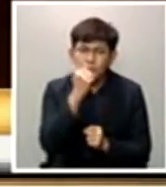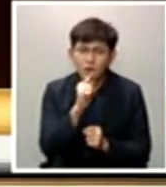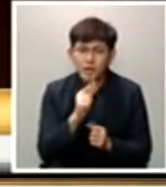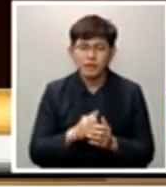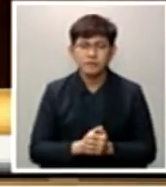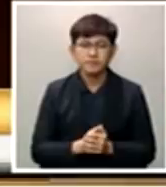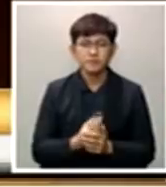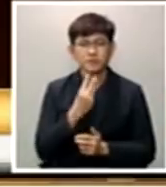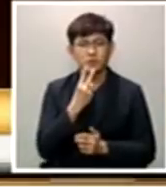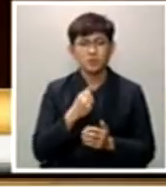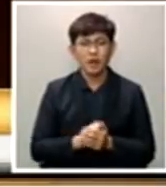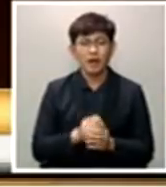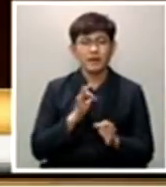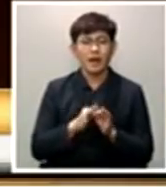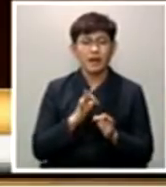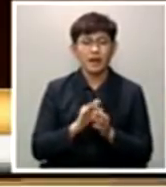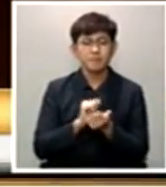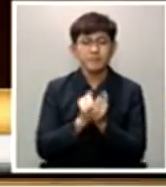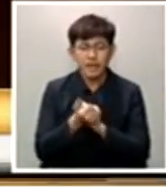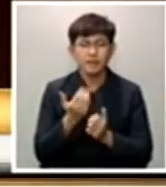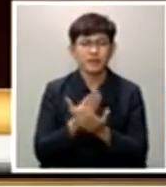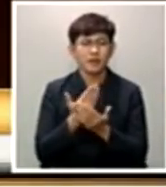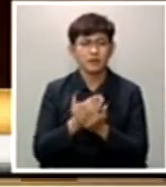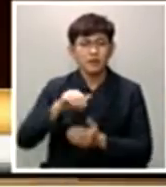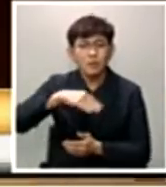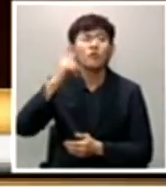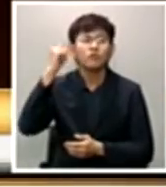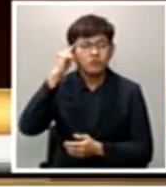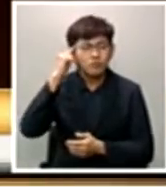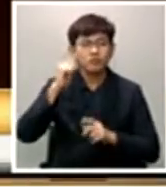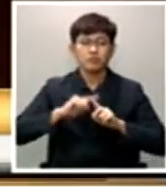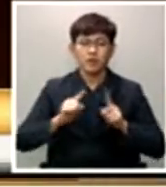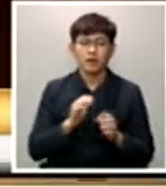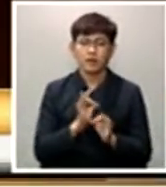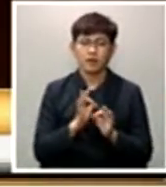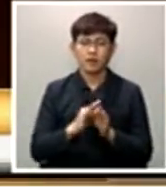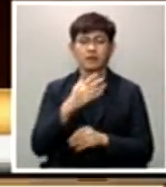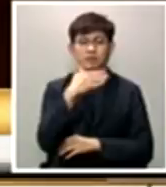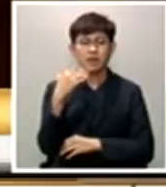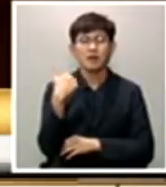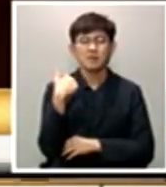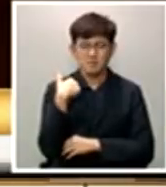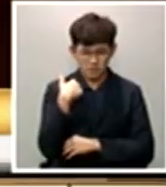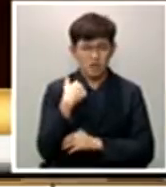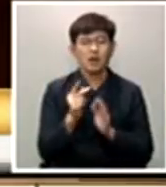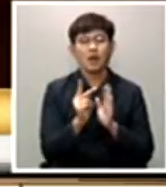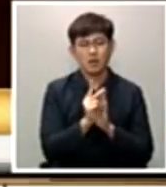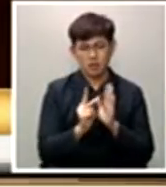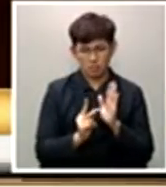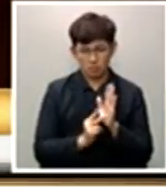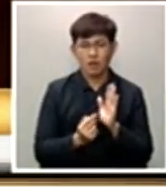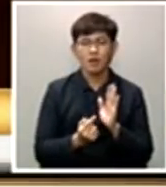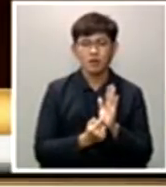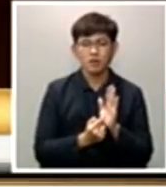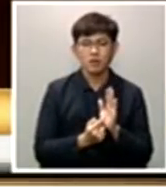rate targeting ไม่มีใครไม่รู้แต่ว่าสิ่งที่แบงก์ชาตินั้นมีข้อจำกัดเพราะว่าอเมริก